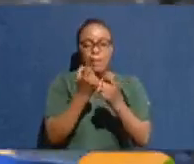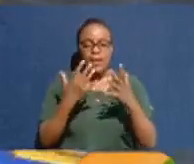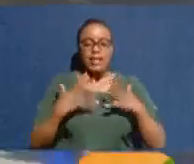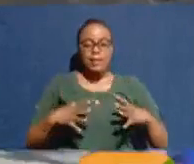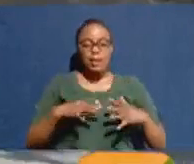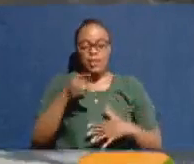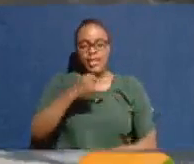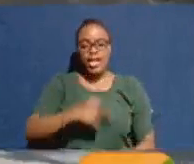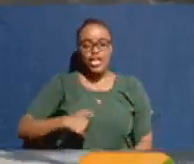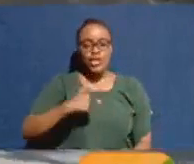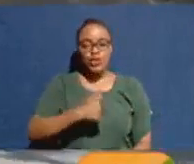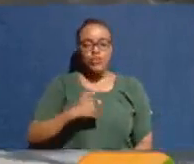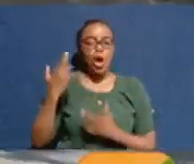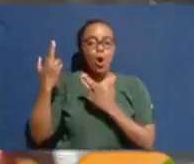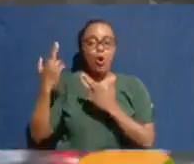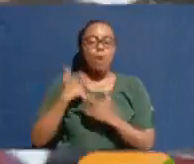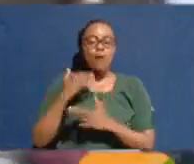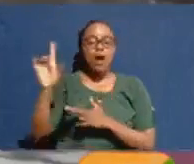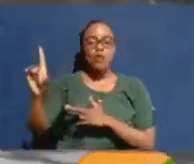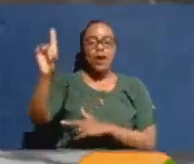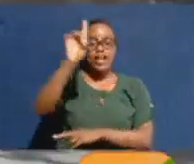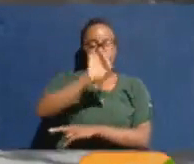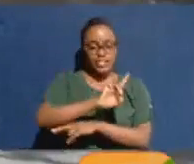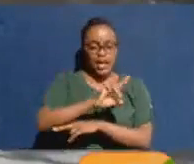mjini Malindi wana imani kuwa siku moja